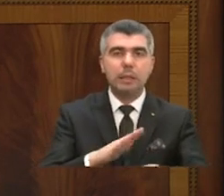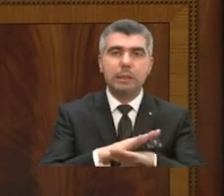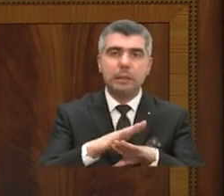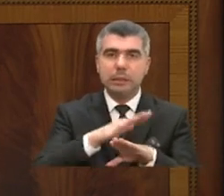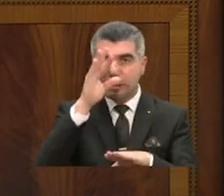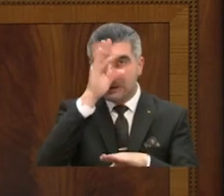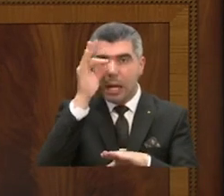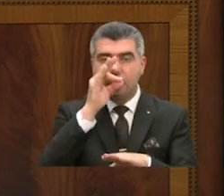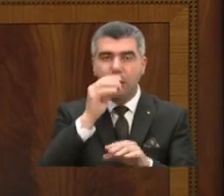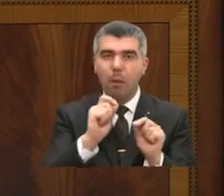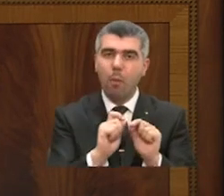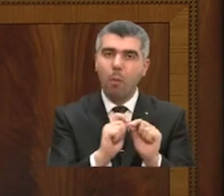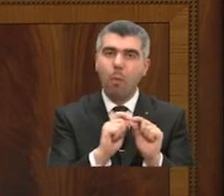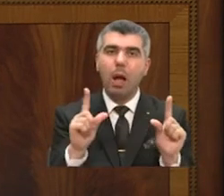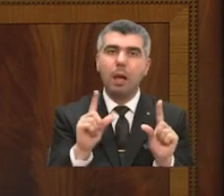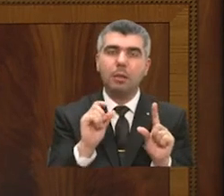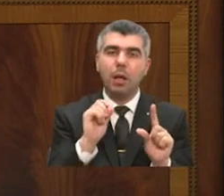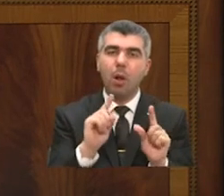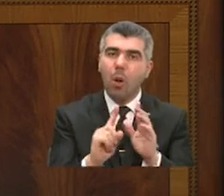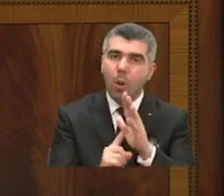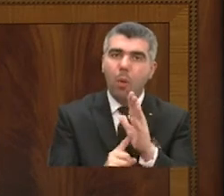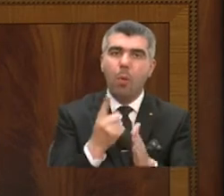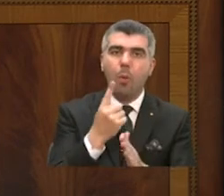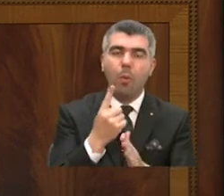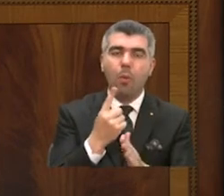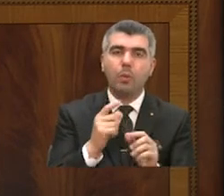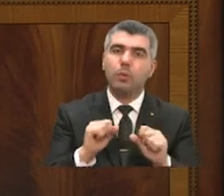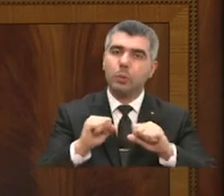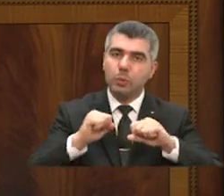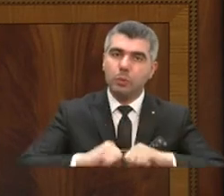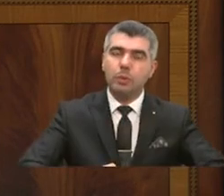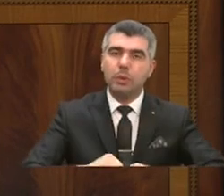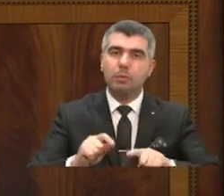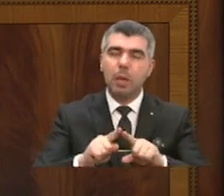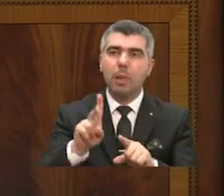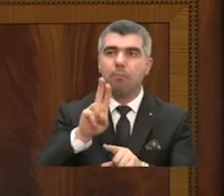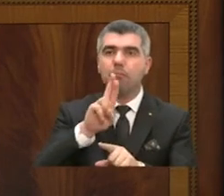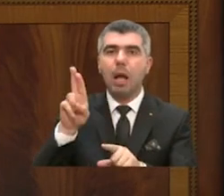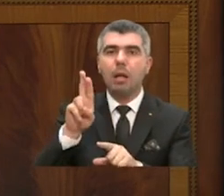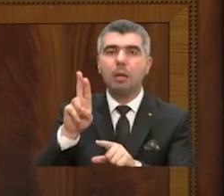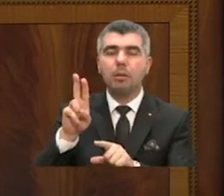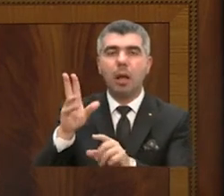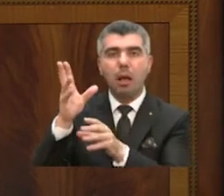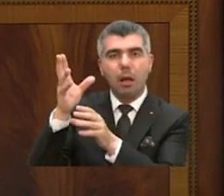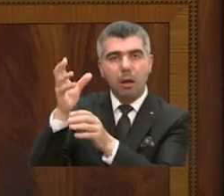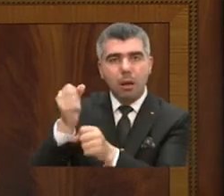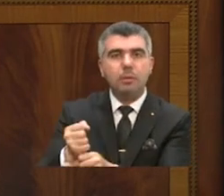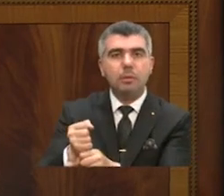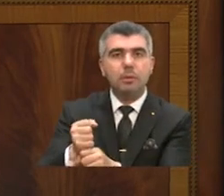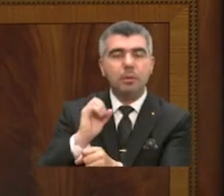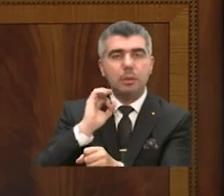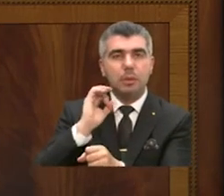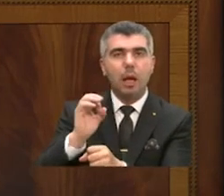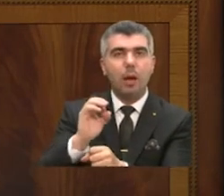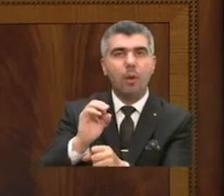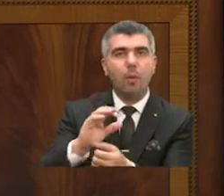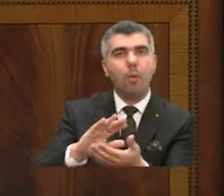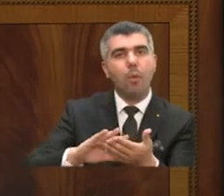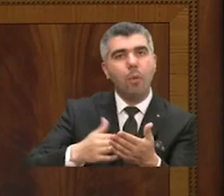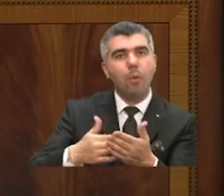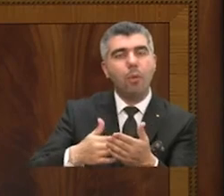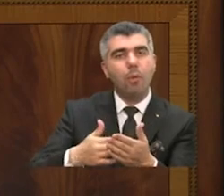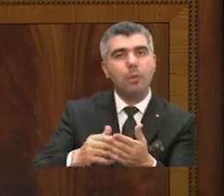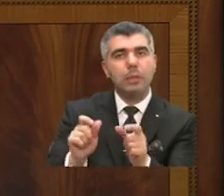حازمة دافعها الأساسي تفعيل الرؤية الملكية السامية تحقيقاً